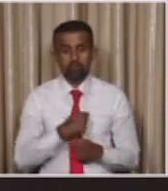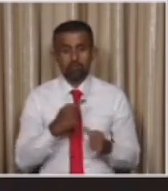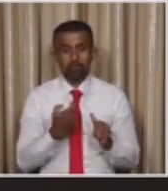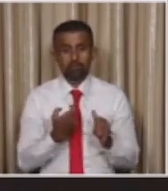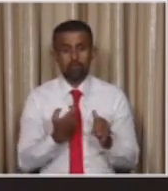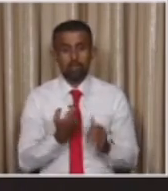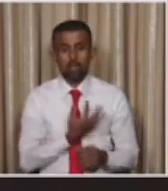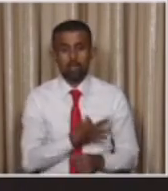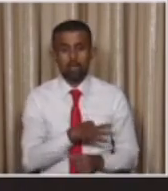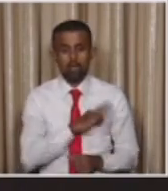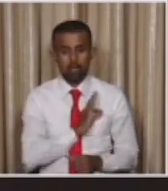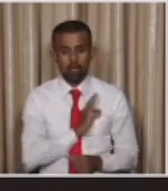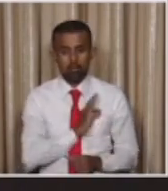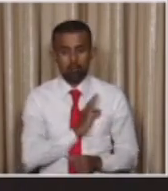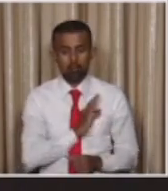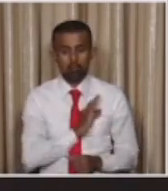හාමුදුරුවන්ටත්